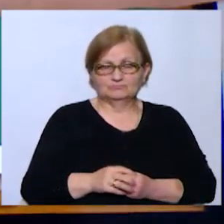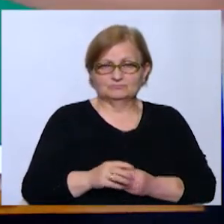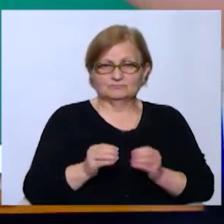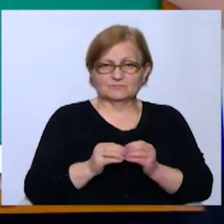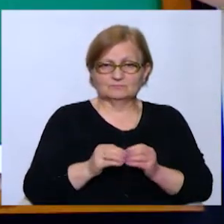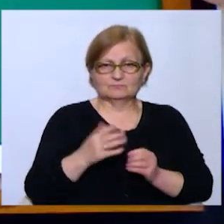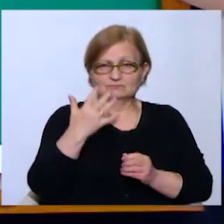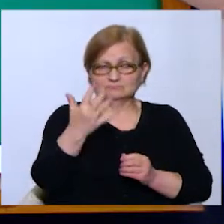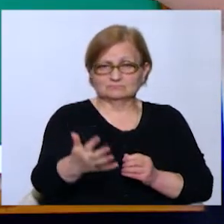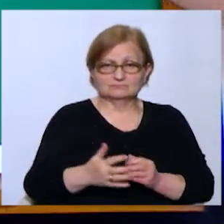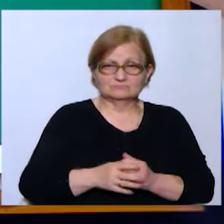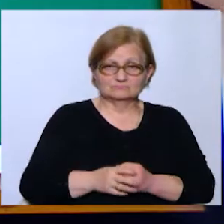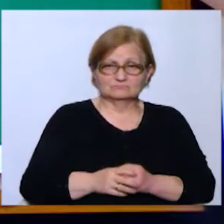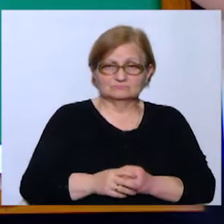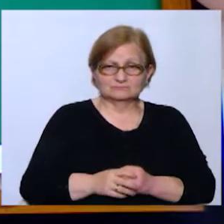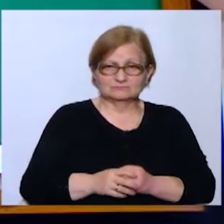10-ს ახლა ეს 5-იც მიუმატოთ.